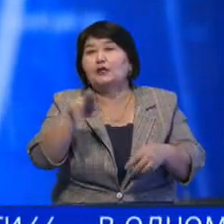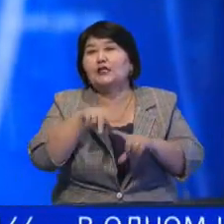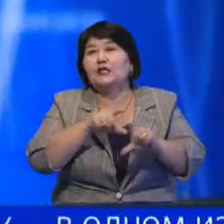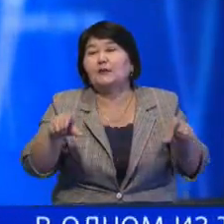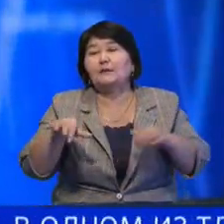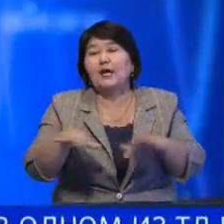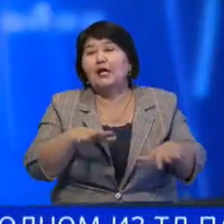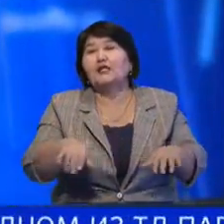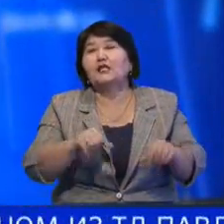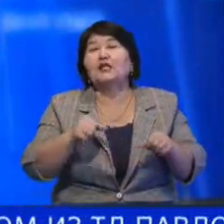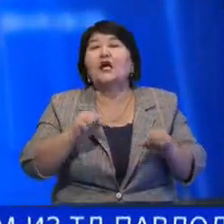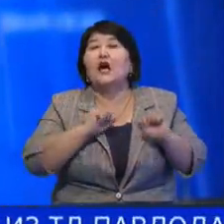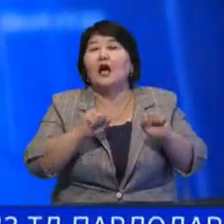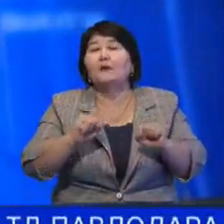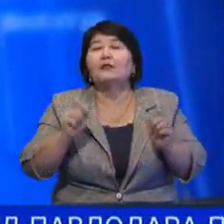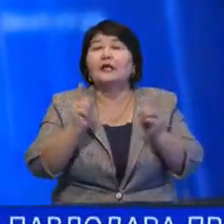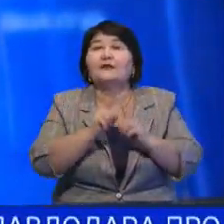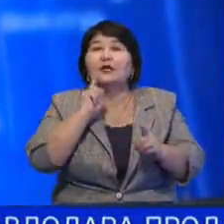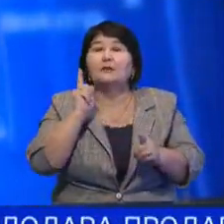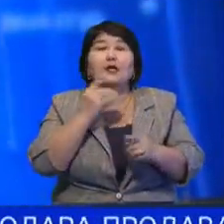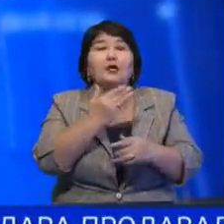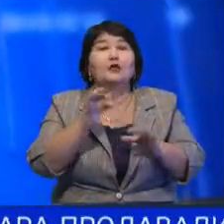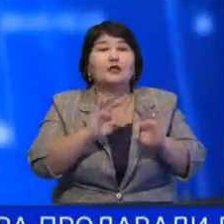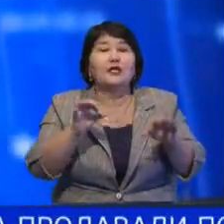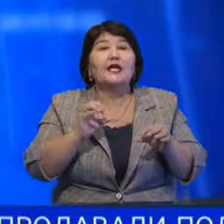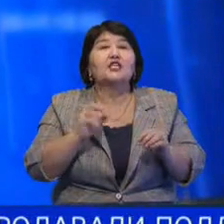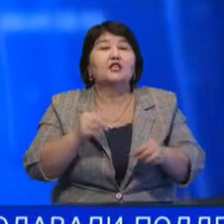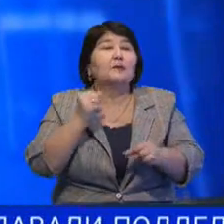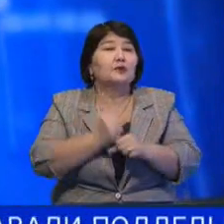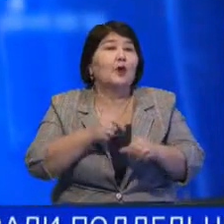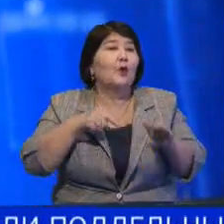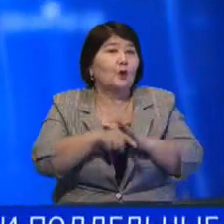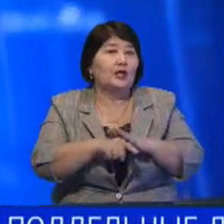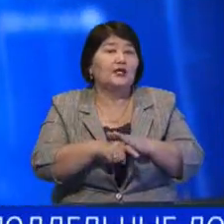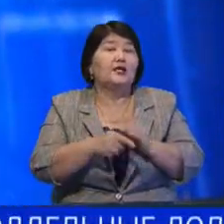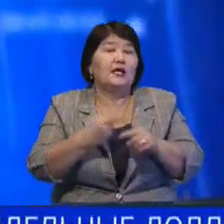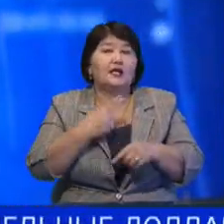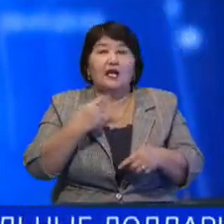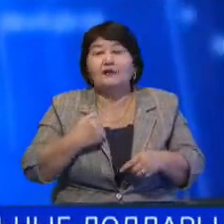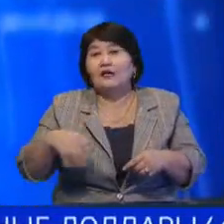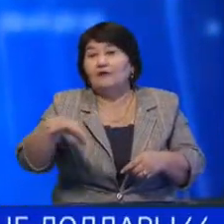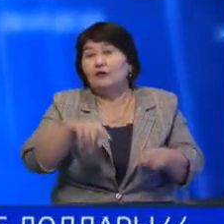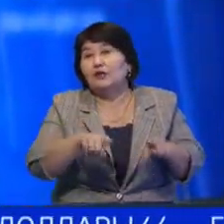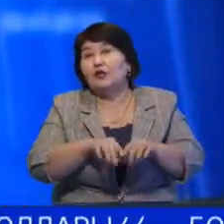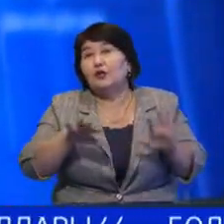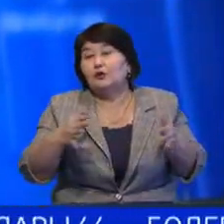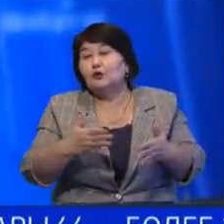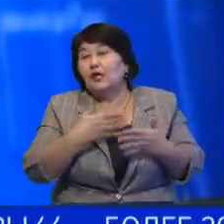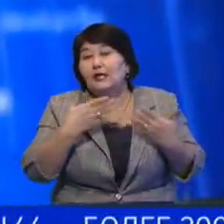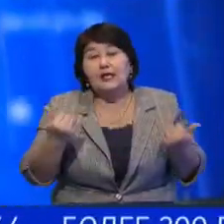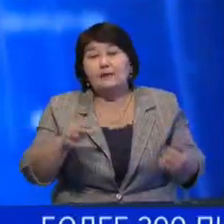Департамента по делам обороны на встречах с молодежью разъясняется Чем чревато уклонение от службы в армии в регионе таких случаев